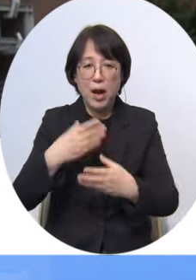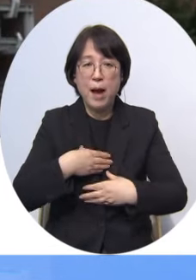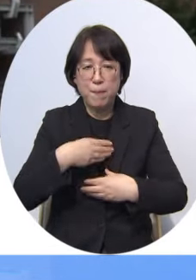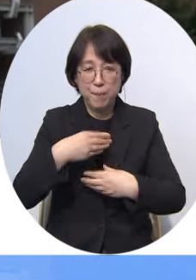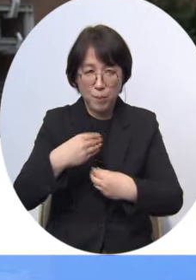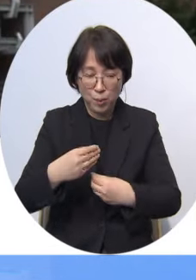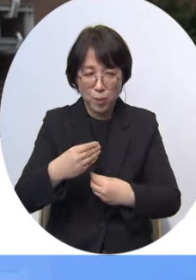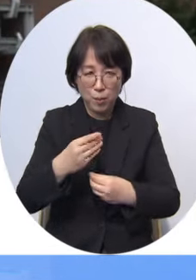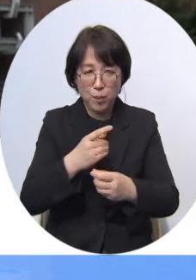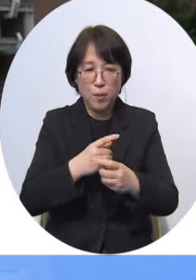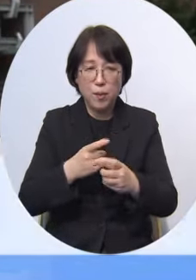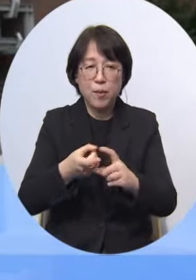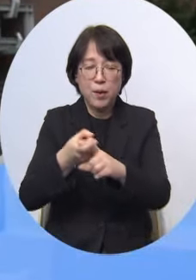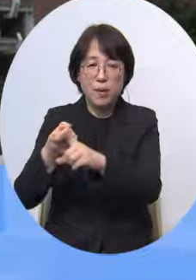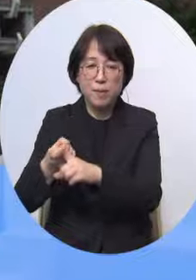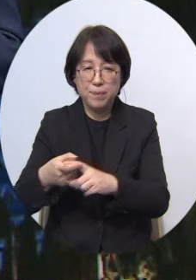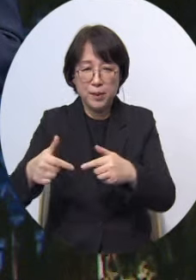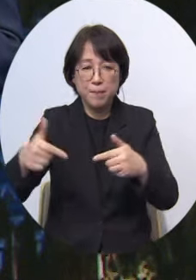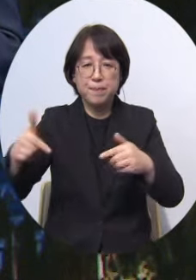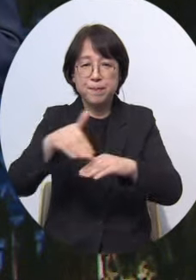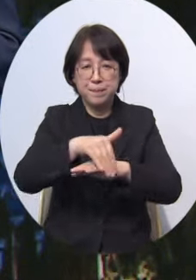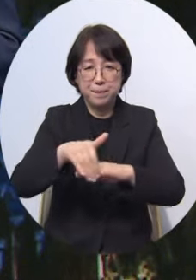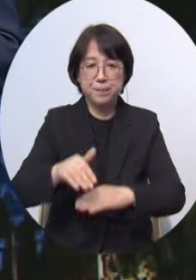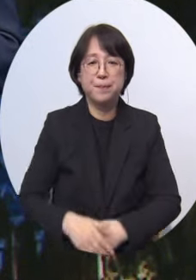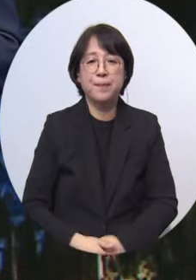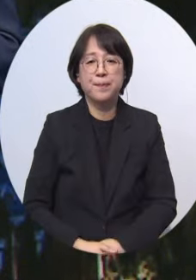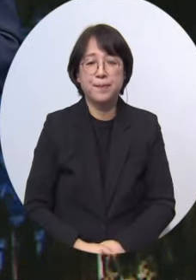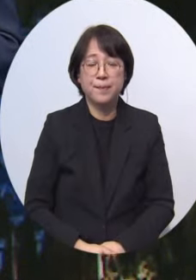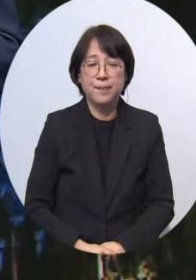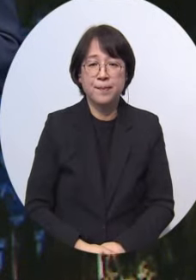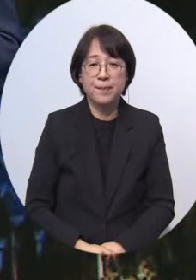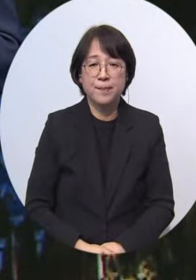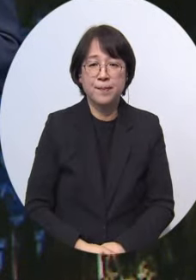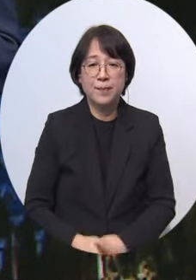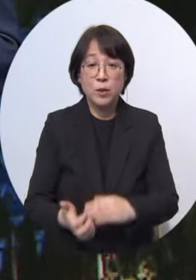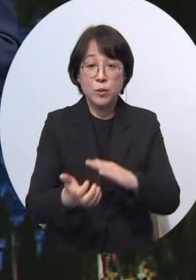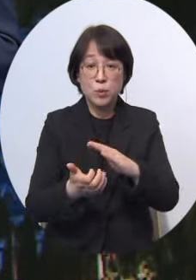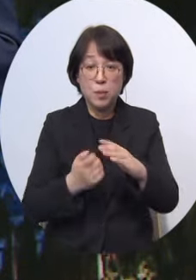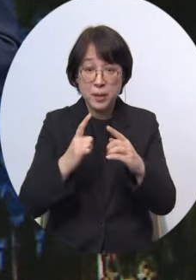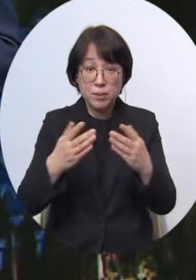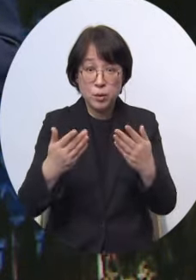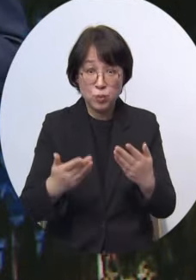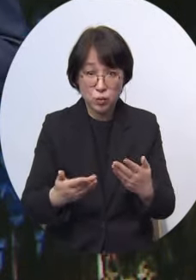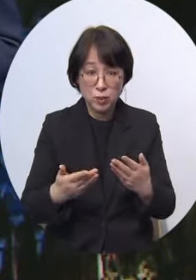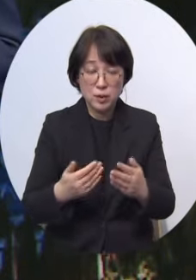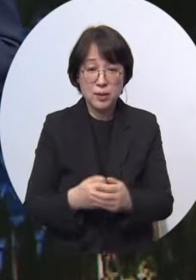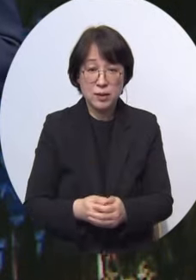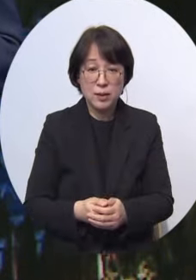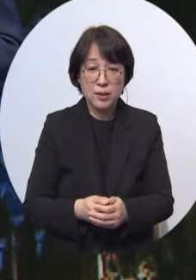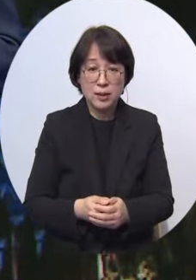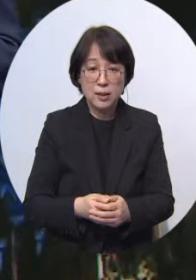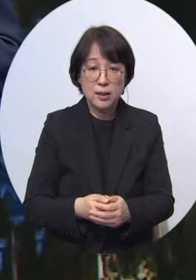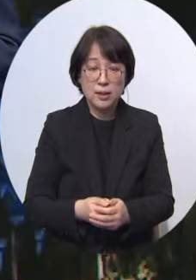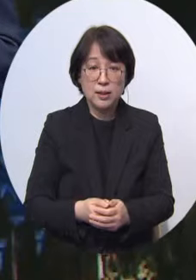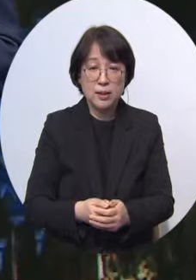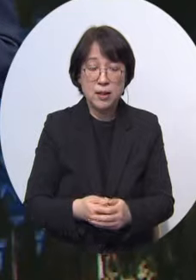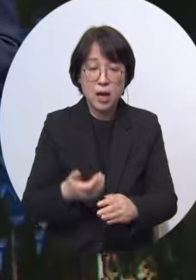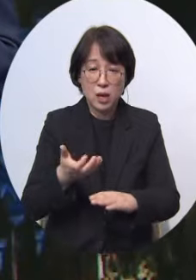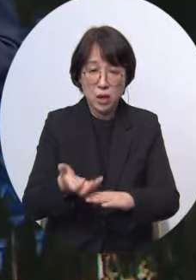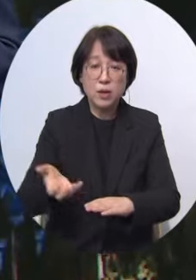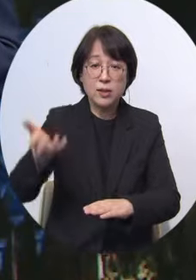공조를 강화할 것이라 밝혔습니다. 자, 그러면 앞에서 나온 이 초격차 기술 확보, 이 얘기 좀